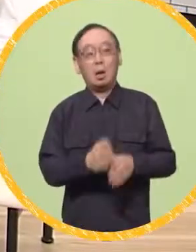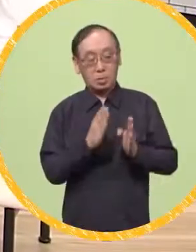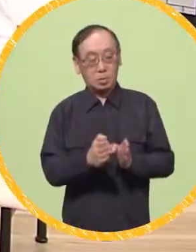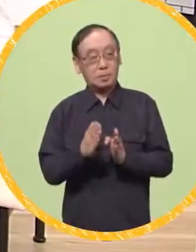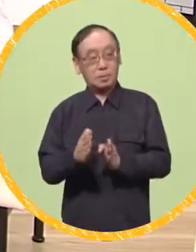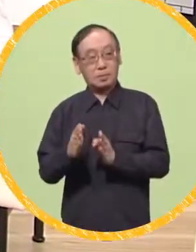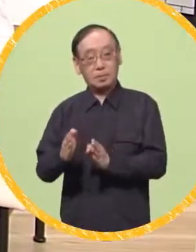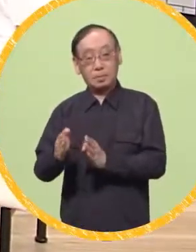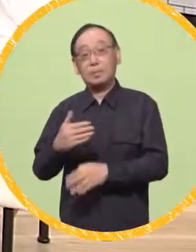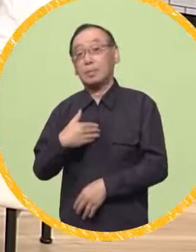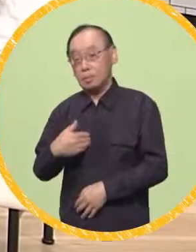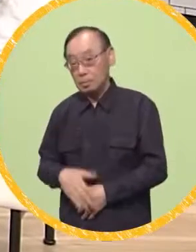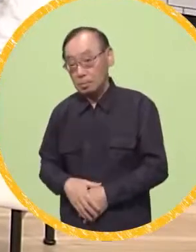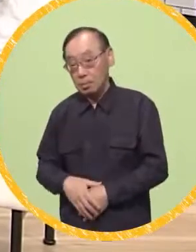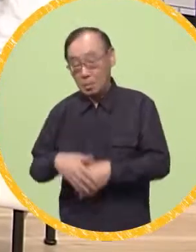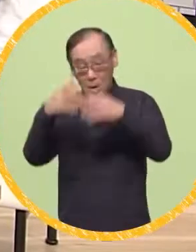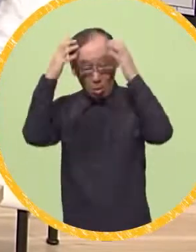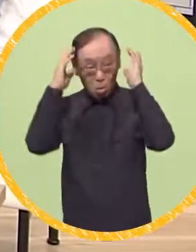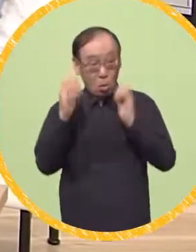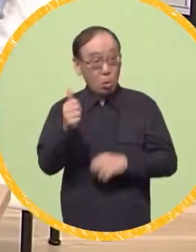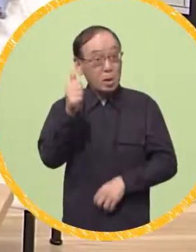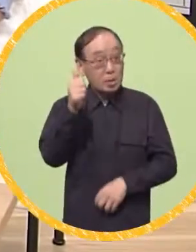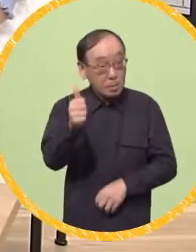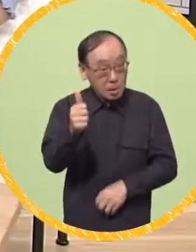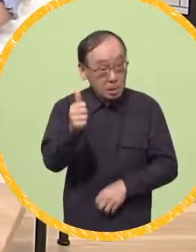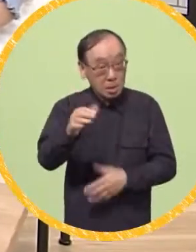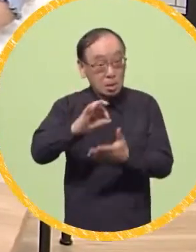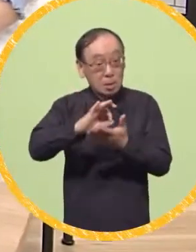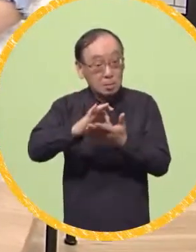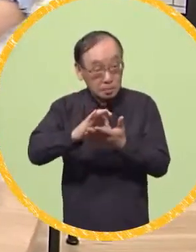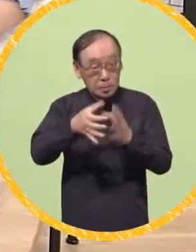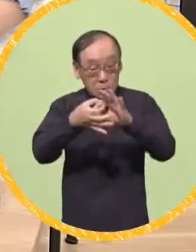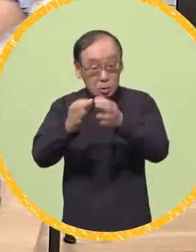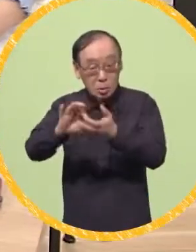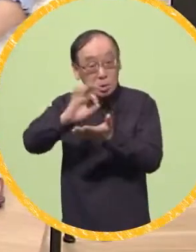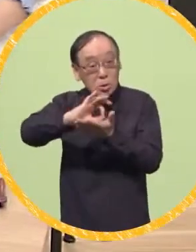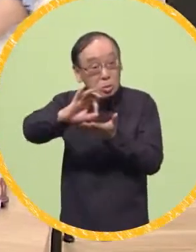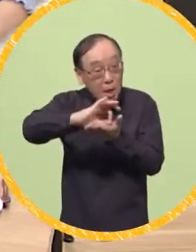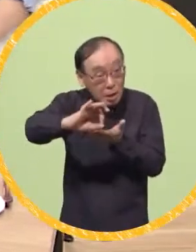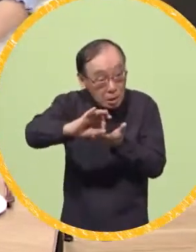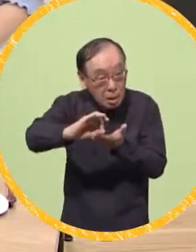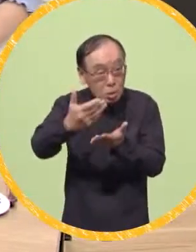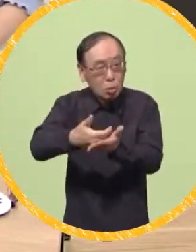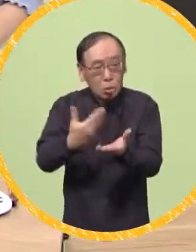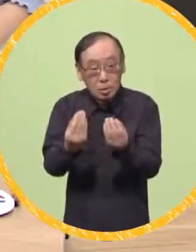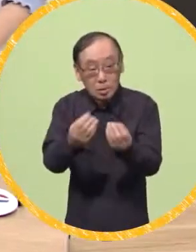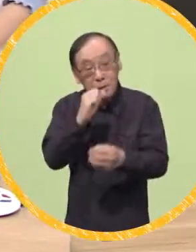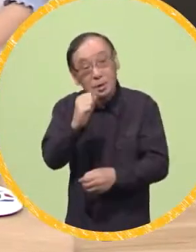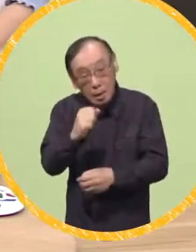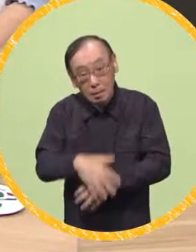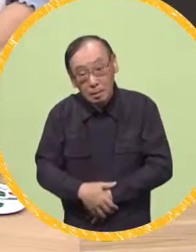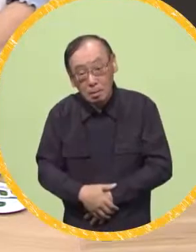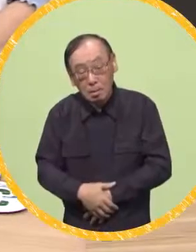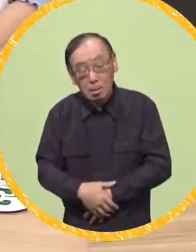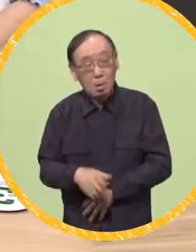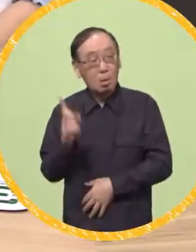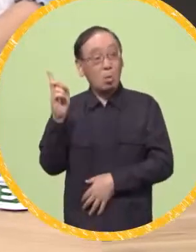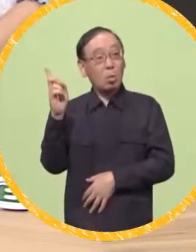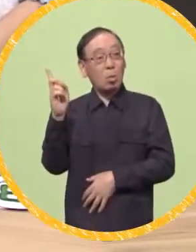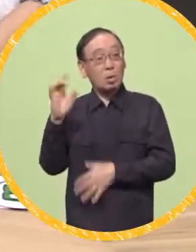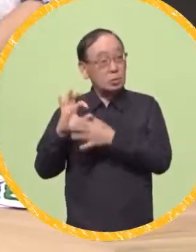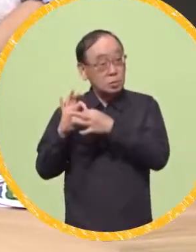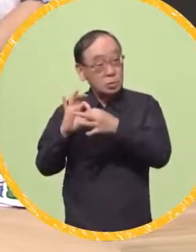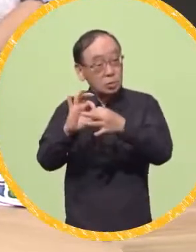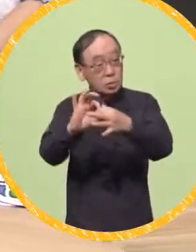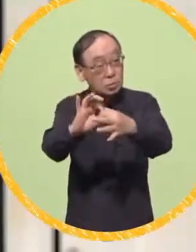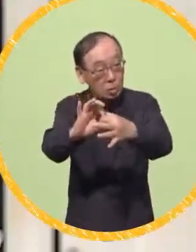うーん頃オリンピックがあってそこで使われたものがそのまま残っていくってのはいいですよねじゃあこれずっとやっぱりこの先々